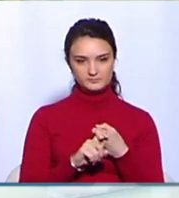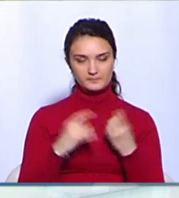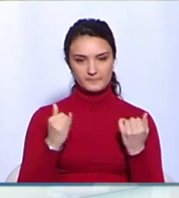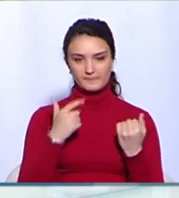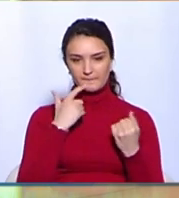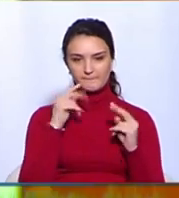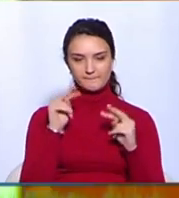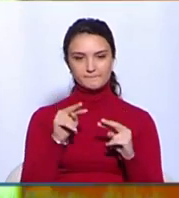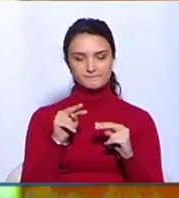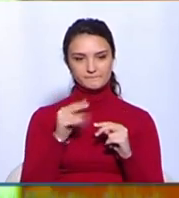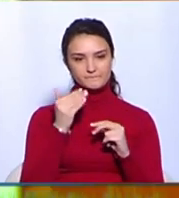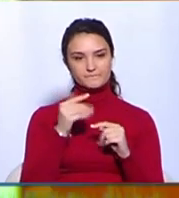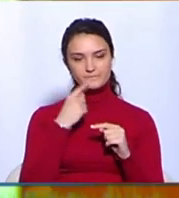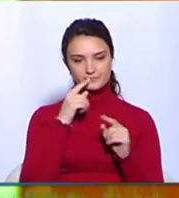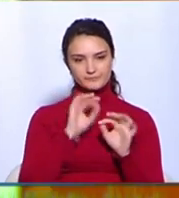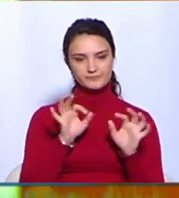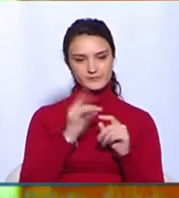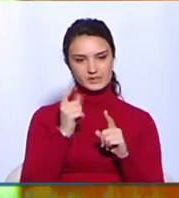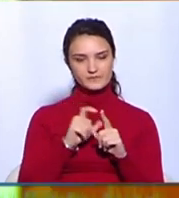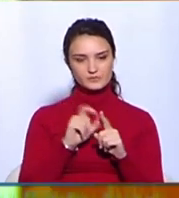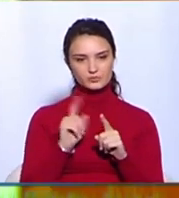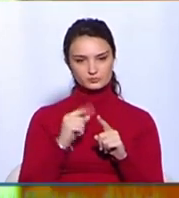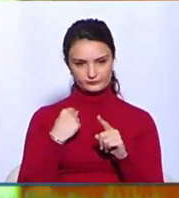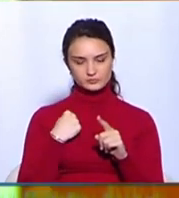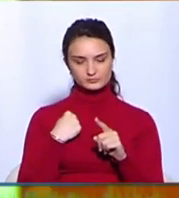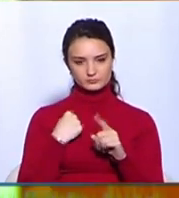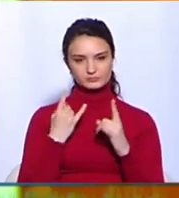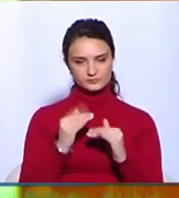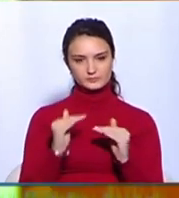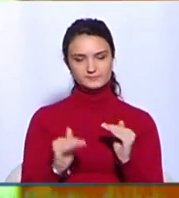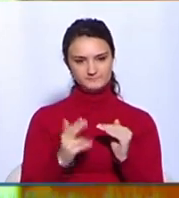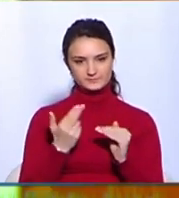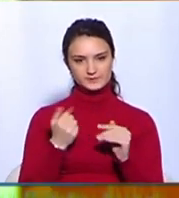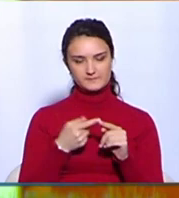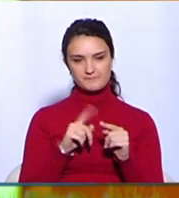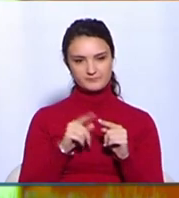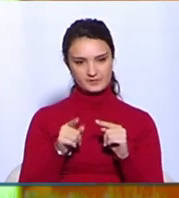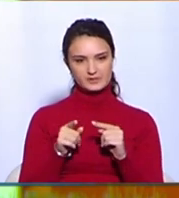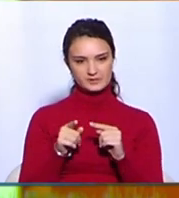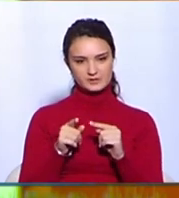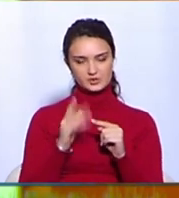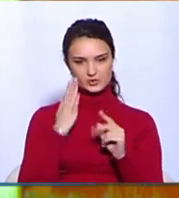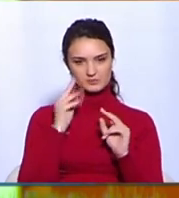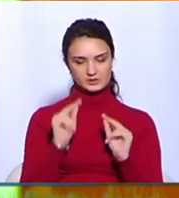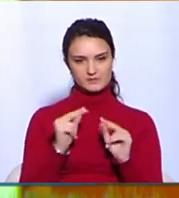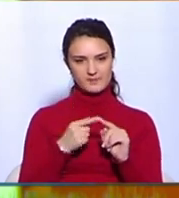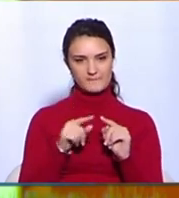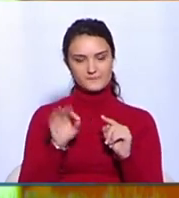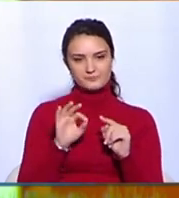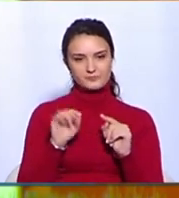ხა მაყურებლისათვის. თქვენ ბზანეთ ერთის მხრივ, რომ ჩვენ მოვდივართ ბავშვები, ეს უდავო ჭეშმარიტებაა და